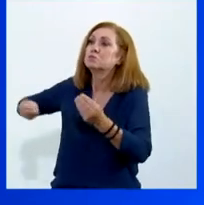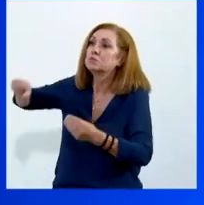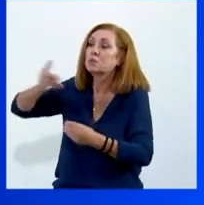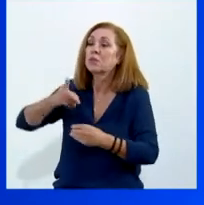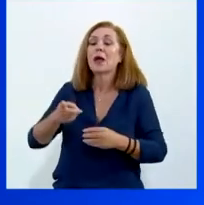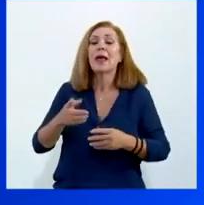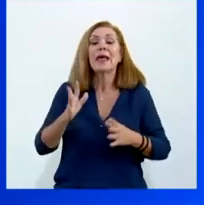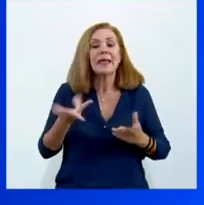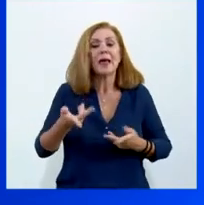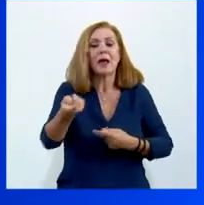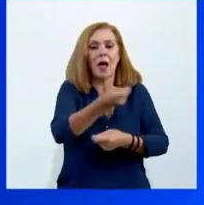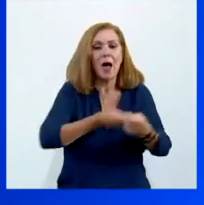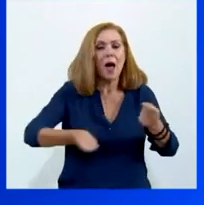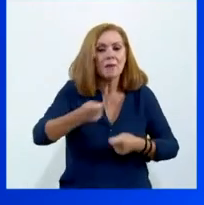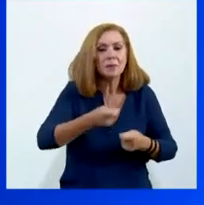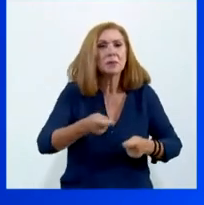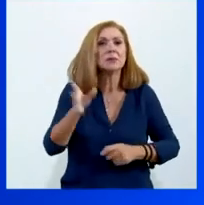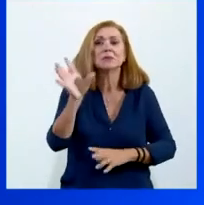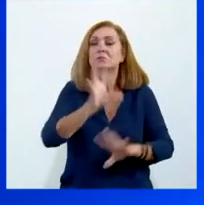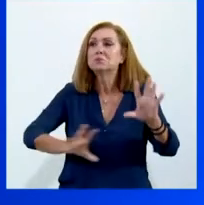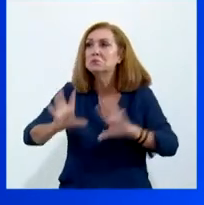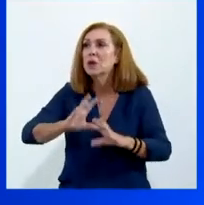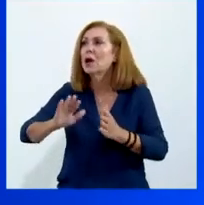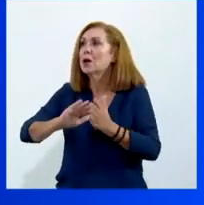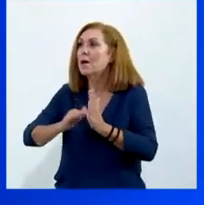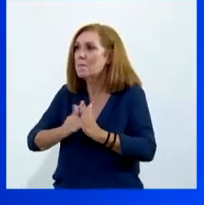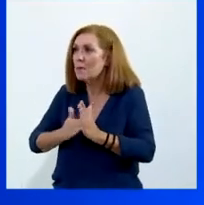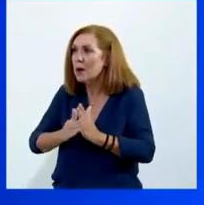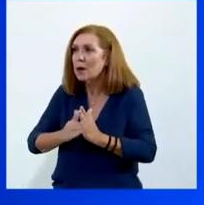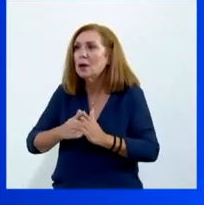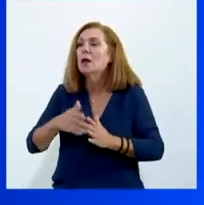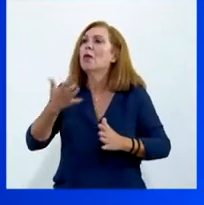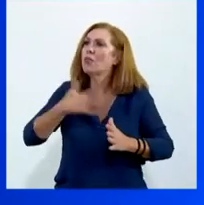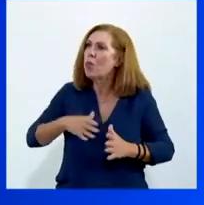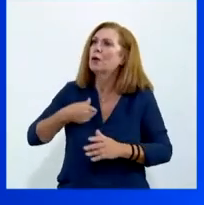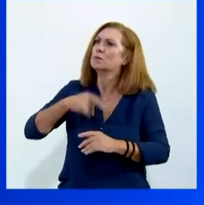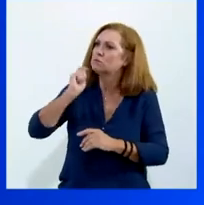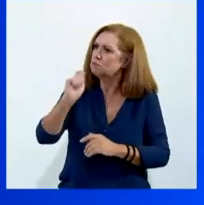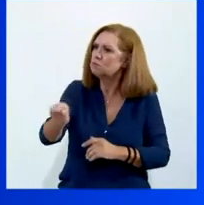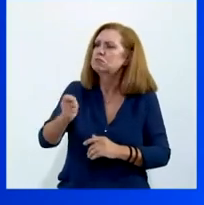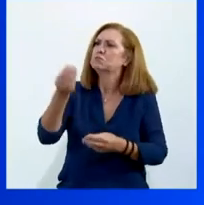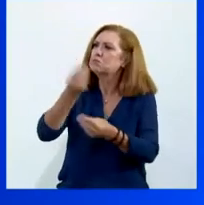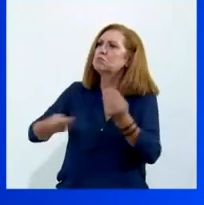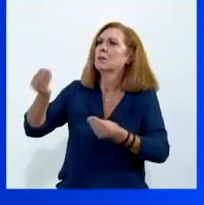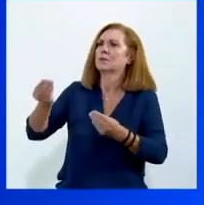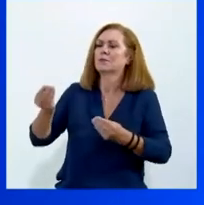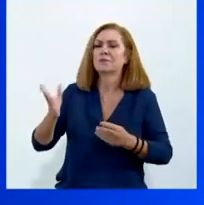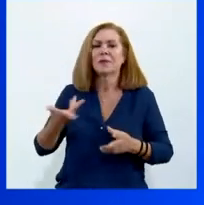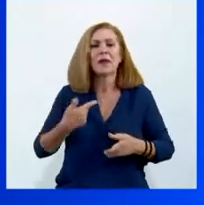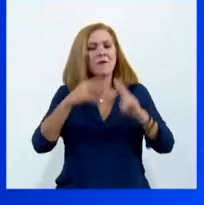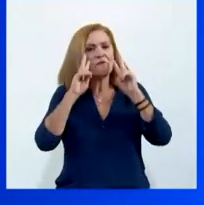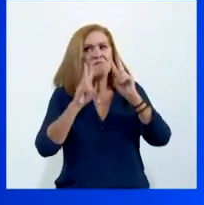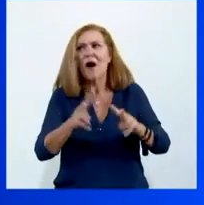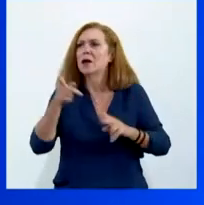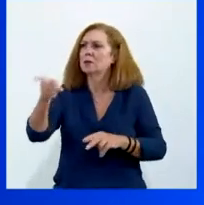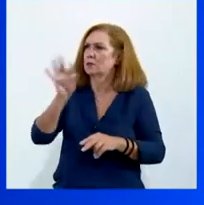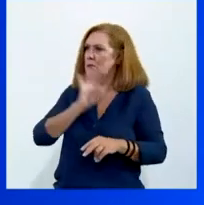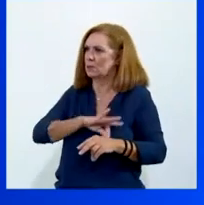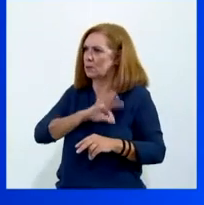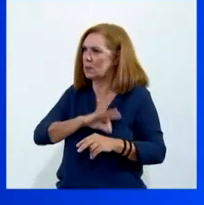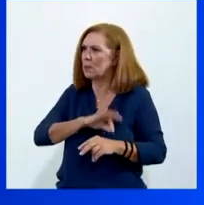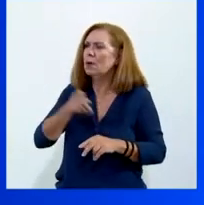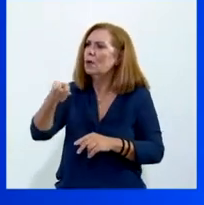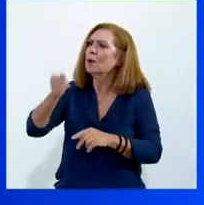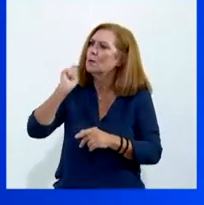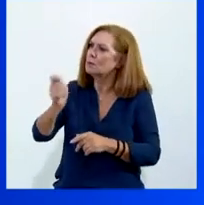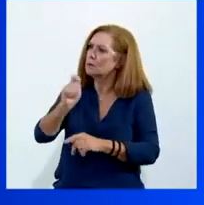και οι επιχειρήσεις, αναζητώντας προσωπικό, είναι τεθειμένες να πληρώσουν περισσότερο. Φαίνεται εξάλλου από την κερδοφορία τους ότι έχουν τη δυνατότητα αυτό να το